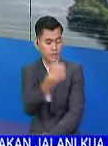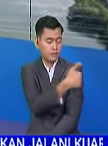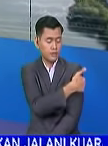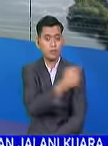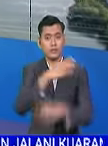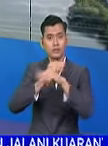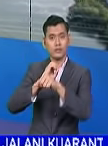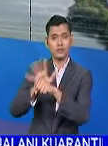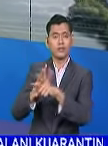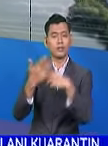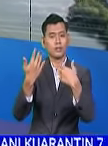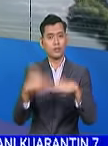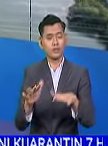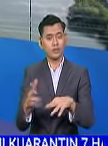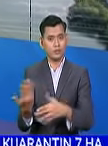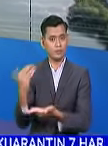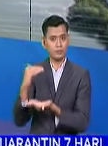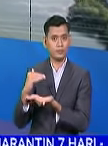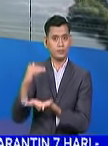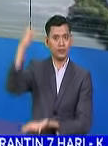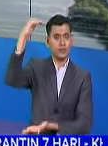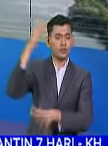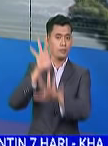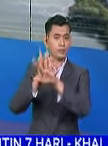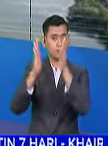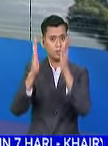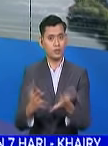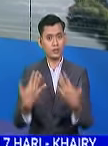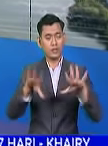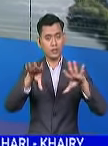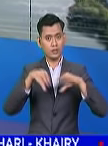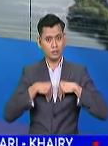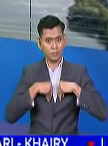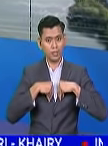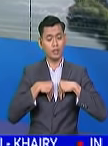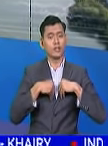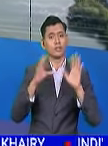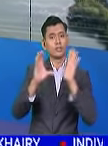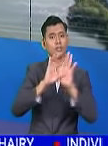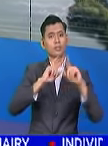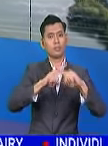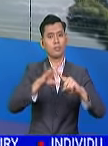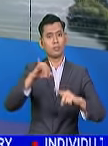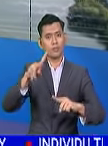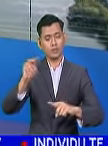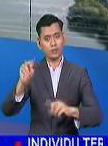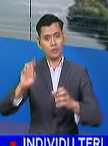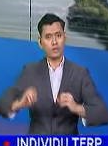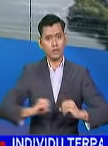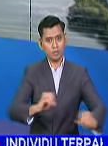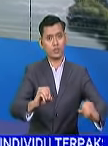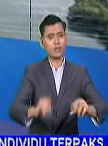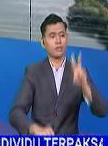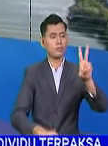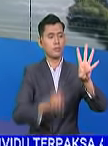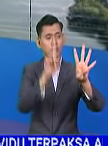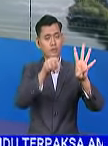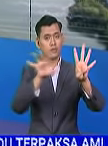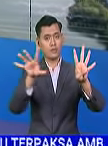penduduk semakin tinggi. Antaranya PPV Dewan Seri Putatan beroperasi sejak 24 Mei lalu dengan